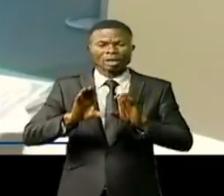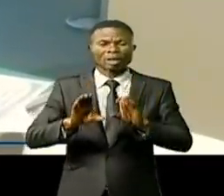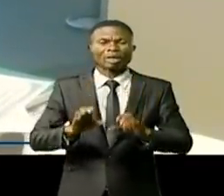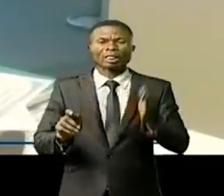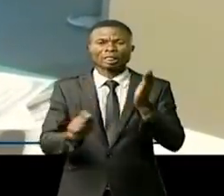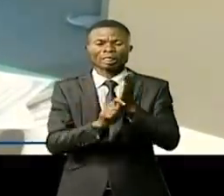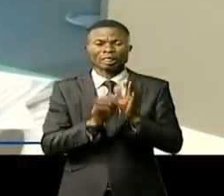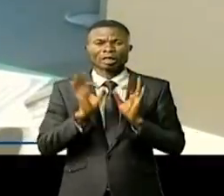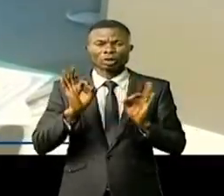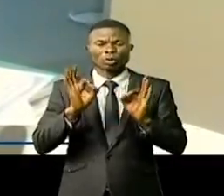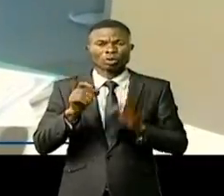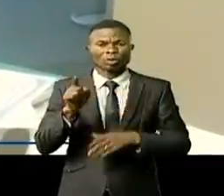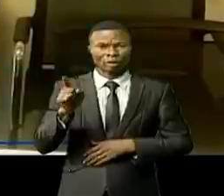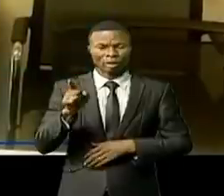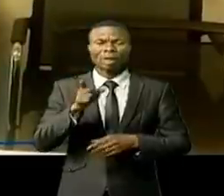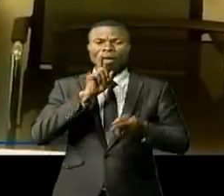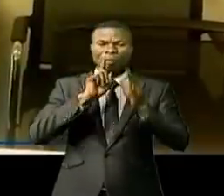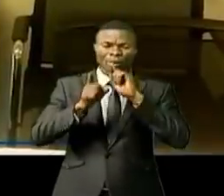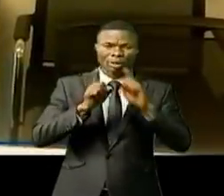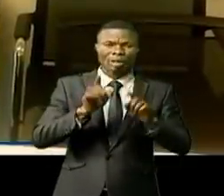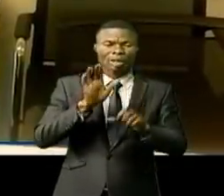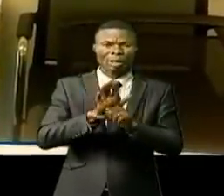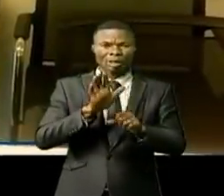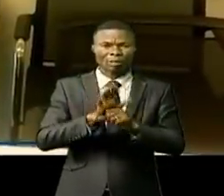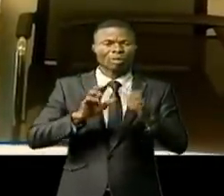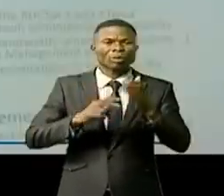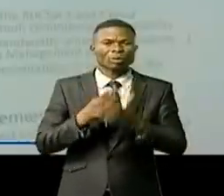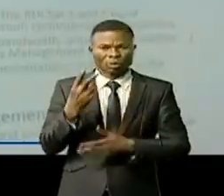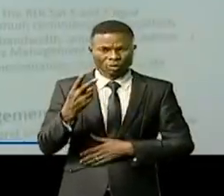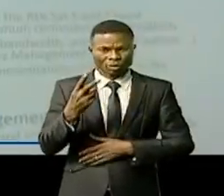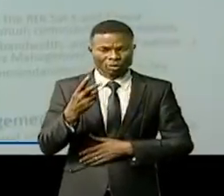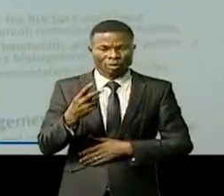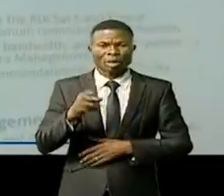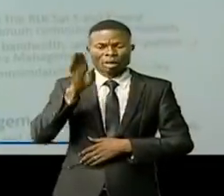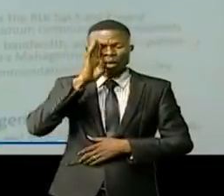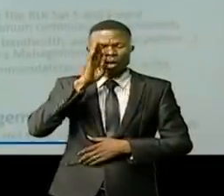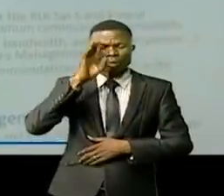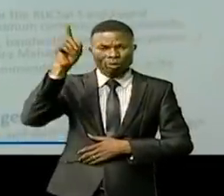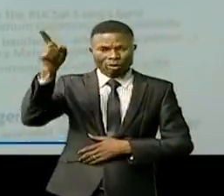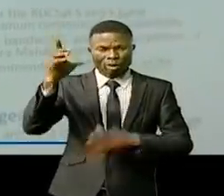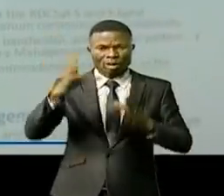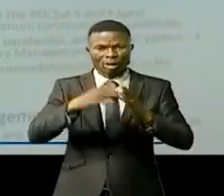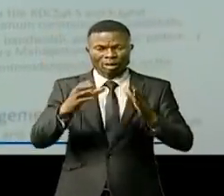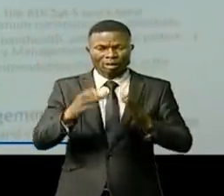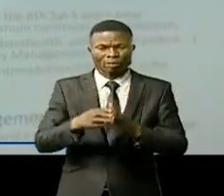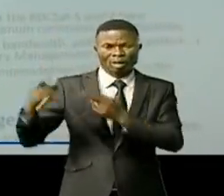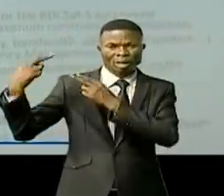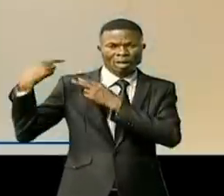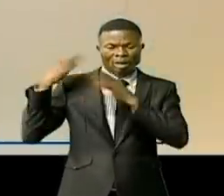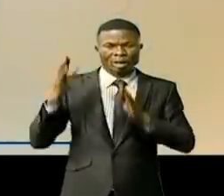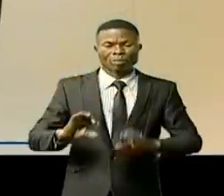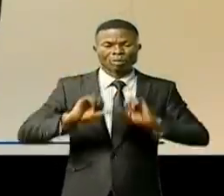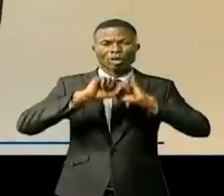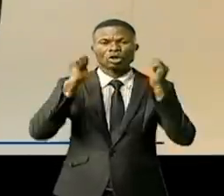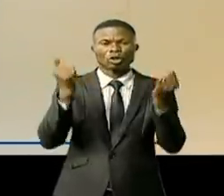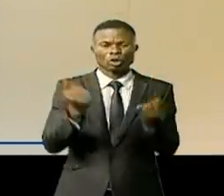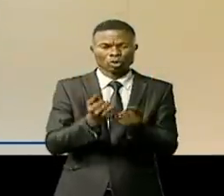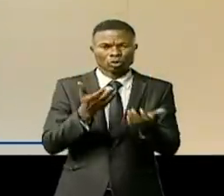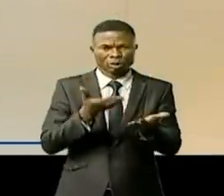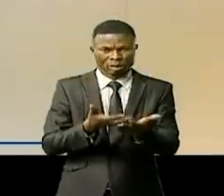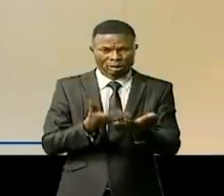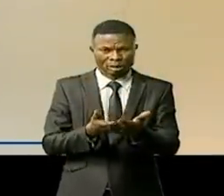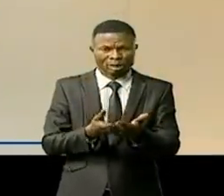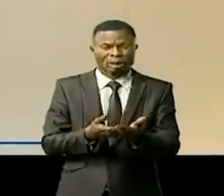José Mpandakabangou, a échangé pour une deuxième fois à Spacebel en Belgique avec les responsables de cette firme spécialisée dans